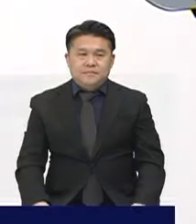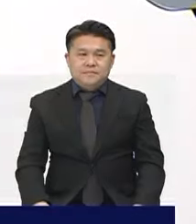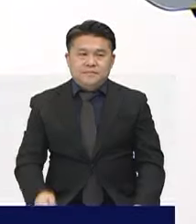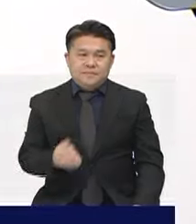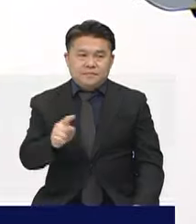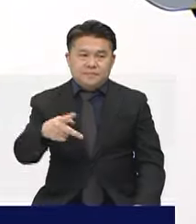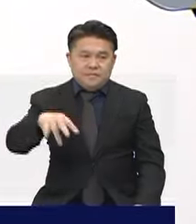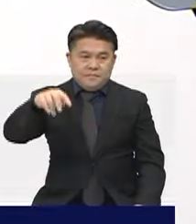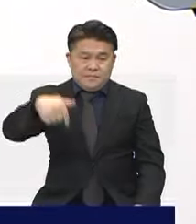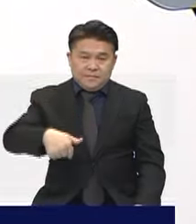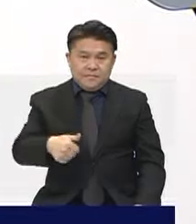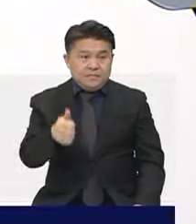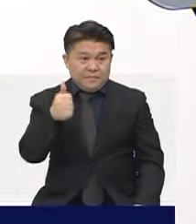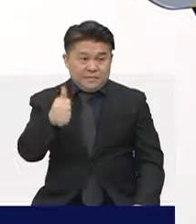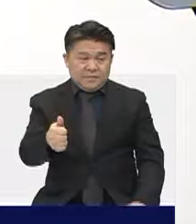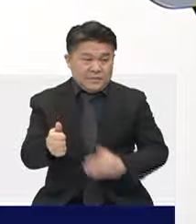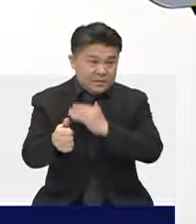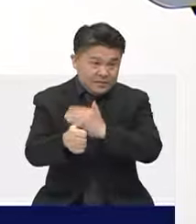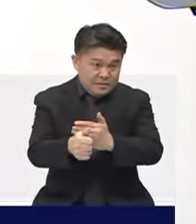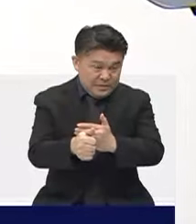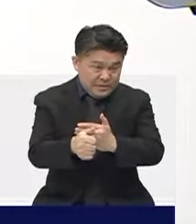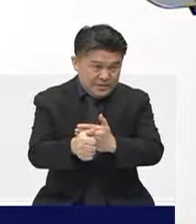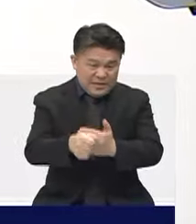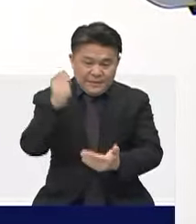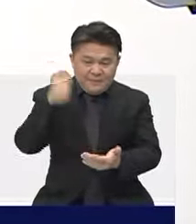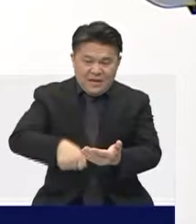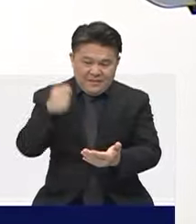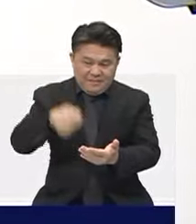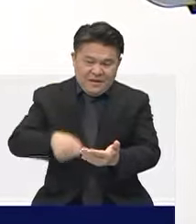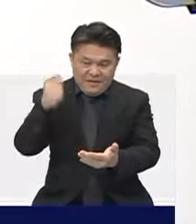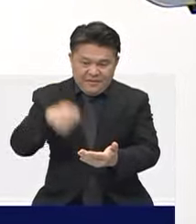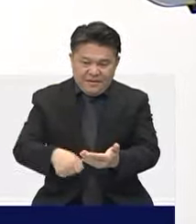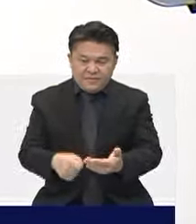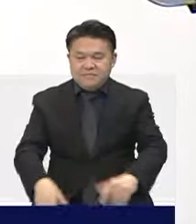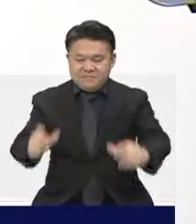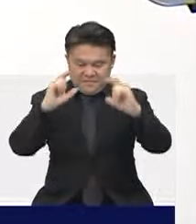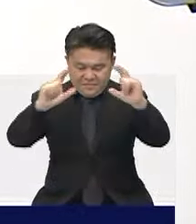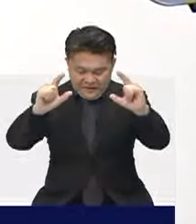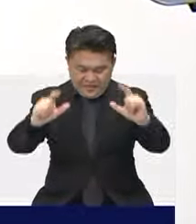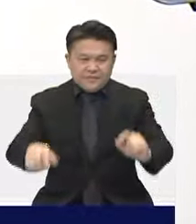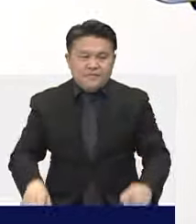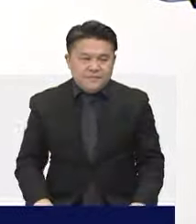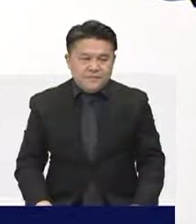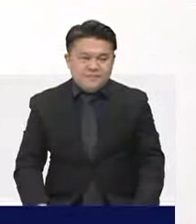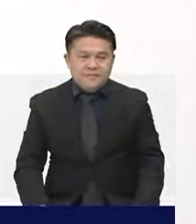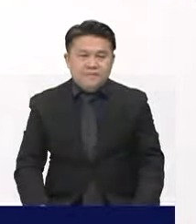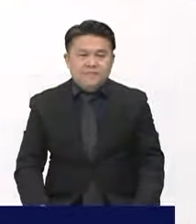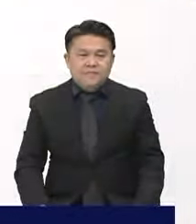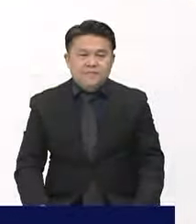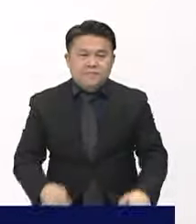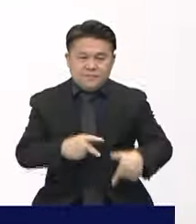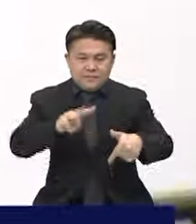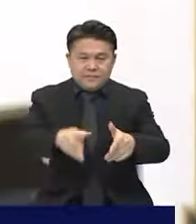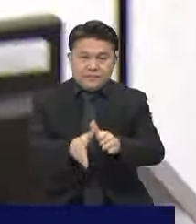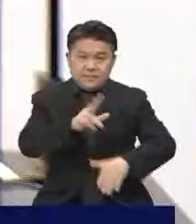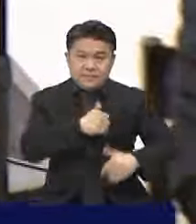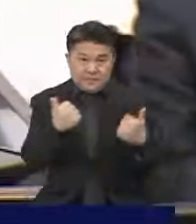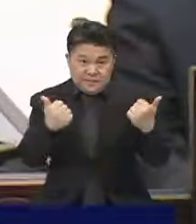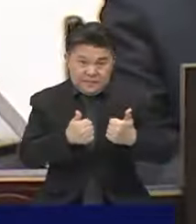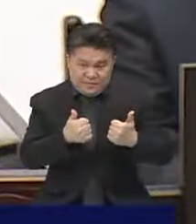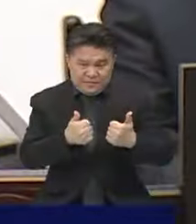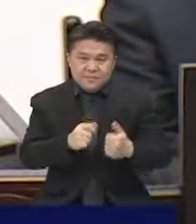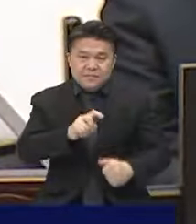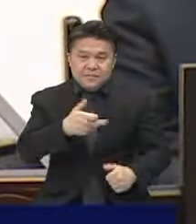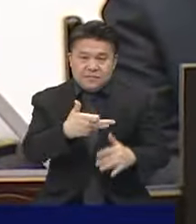허식 의장 불신임의 건은 가결되었음을 선포합니다. 인천시의회가